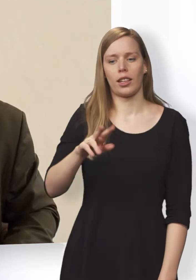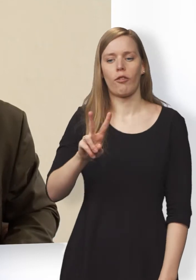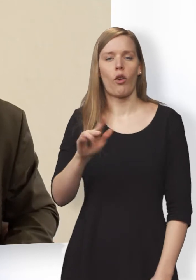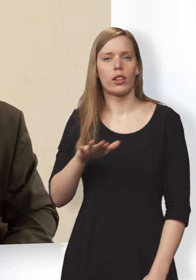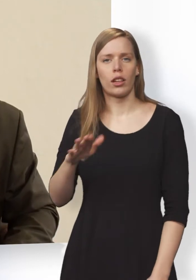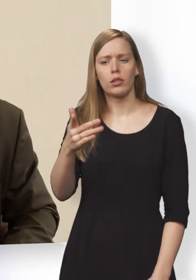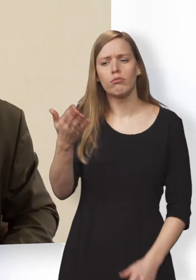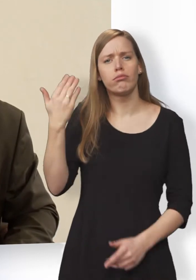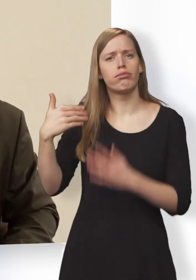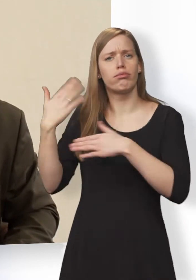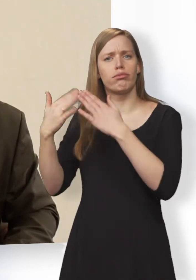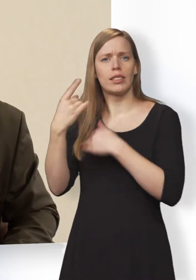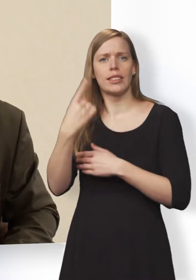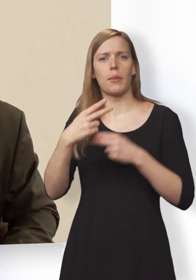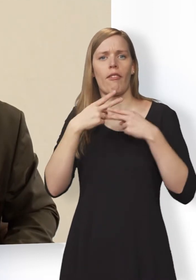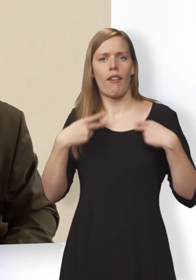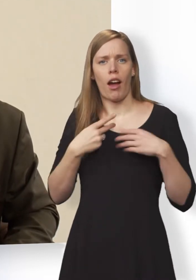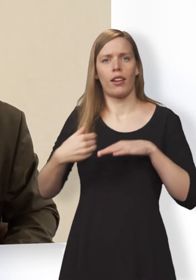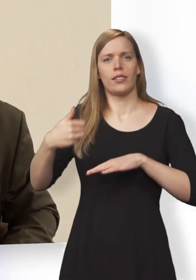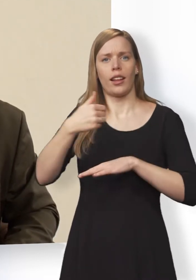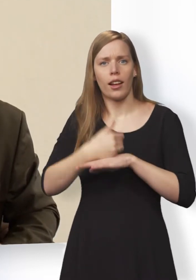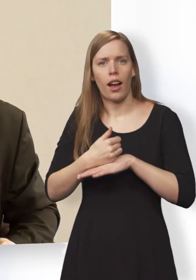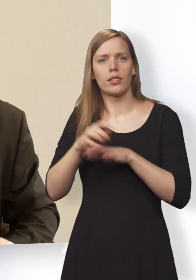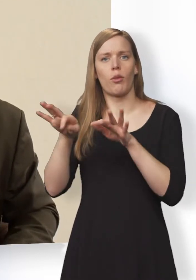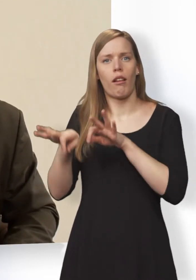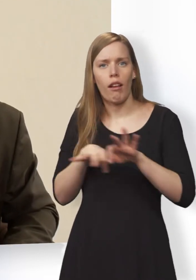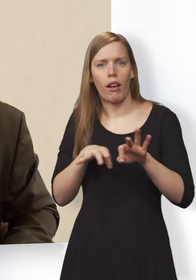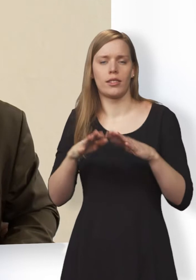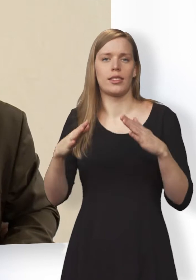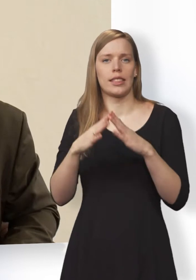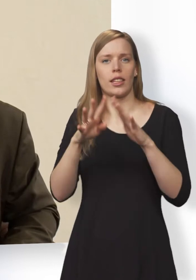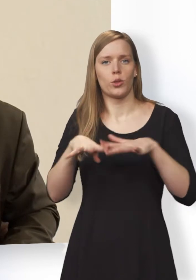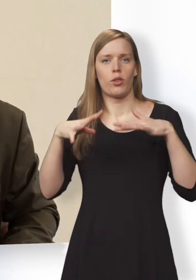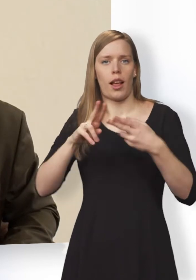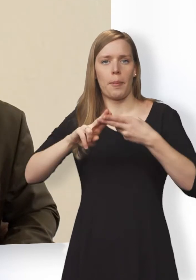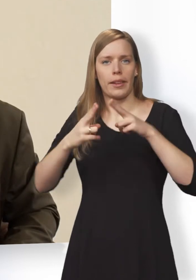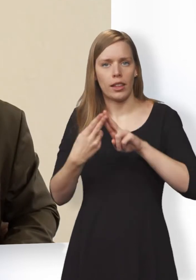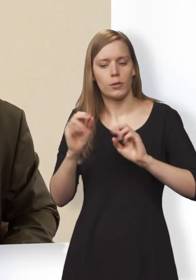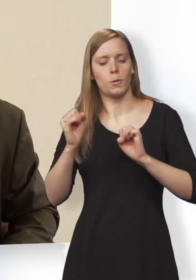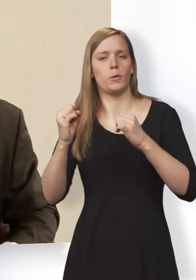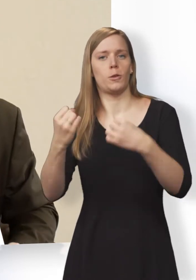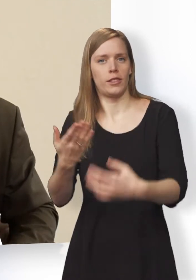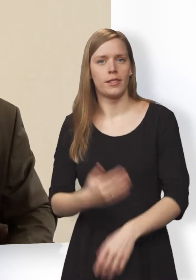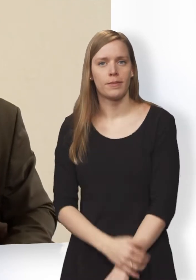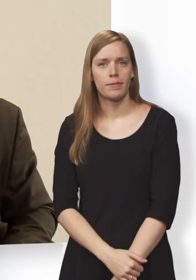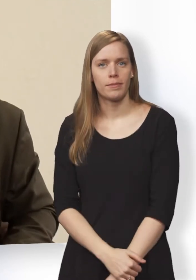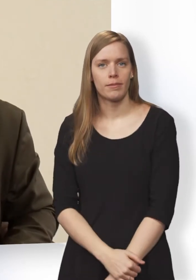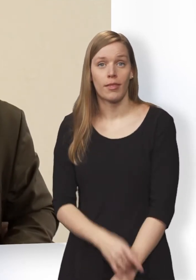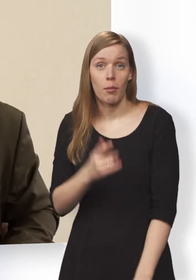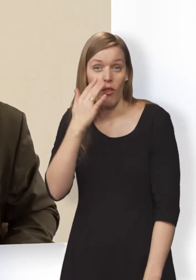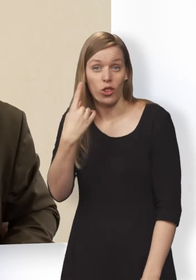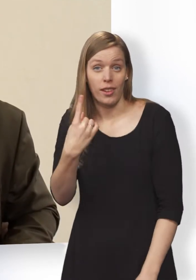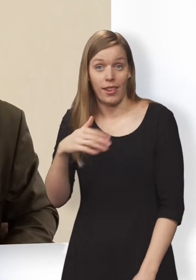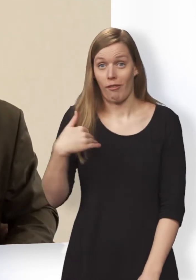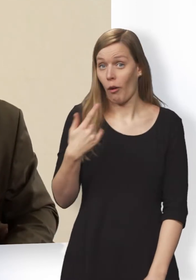jahre lang als pfarrer dekan und leiten das gerinnsel lokalen mitglied tätig aber er wäre nichts